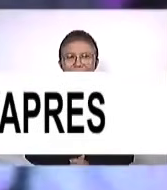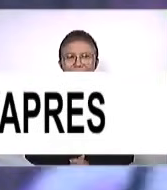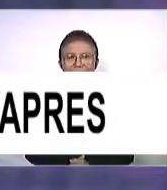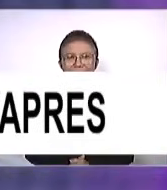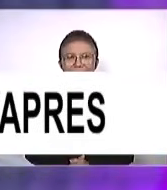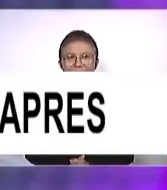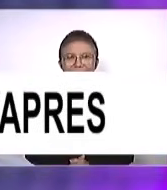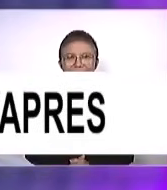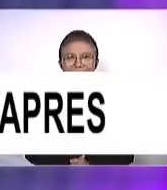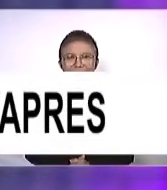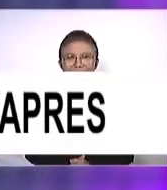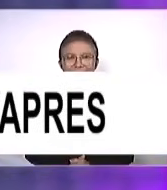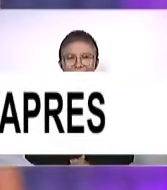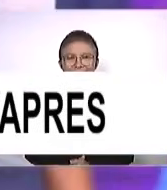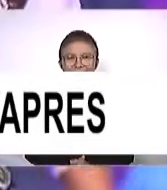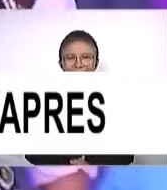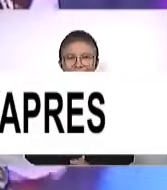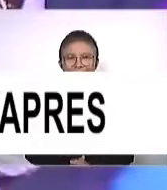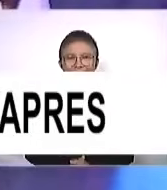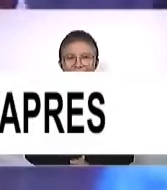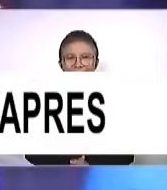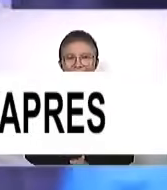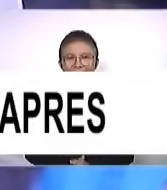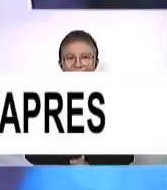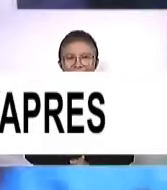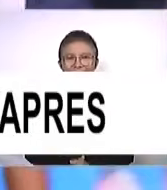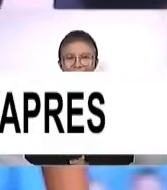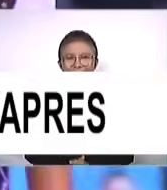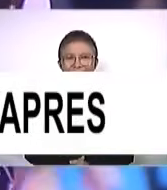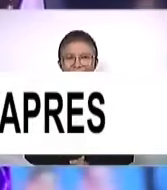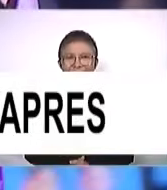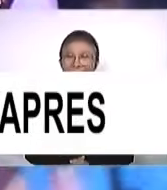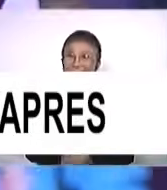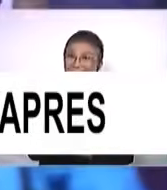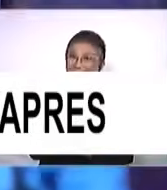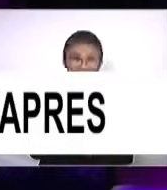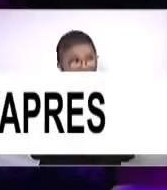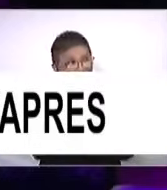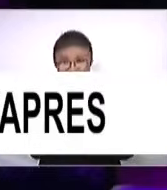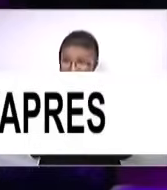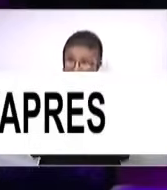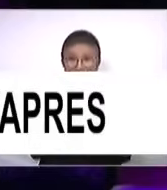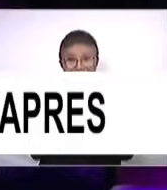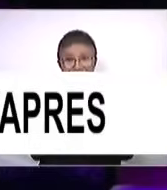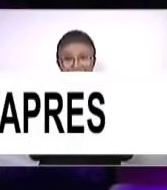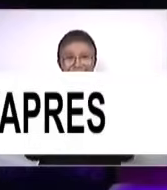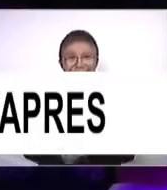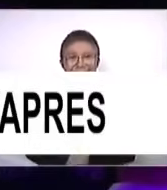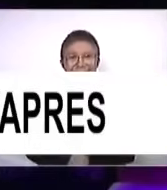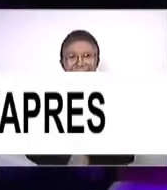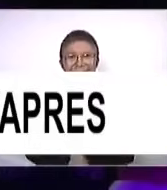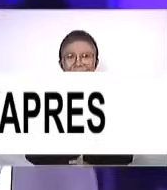awal sempat berbicara terkait dengan yang dikritisi gitu terkait dengan Gibran gitu di media sosial di mana-mana sempat disebutkan